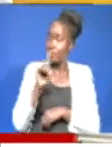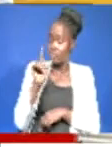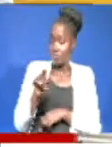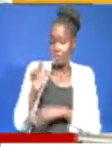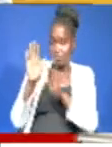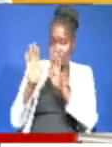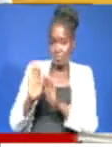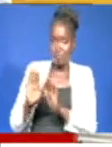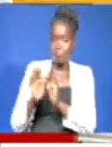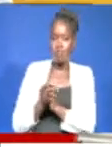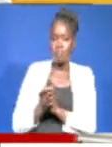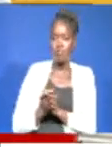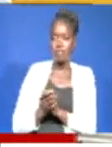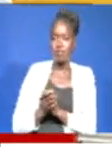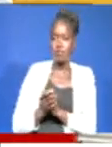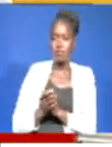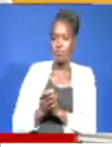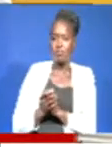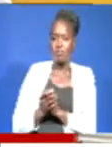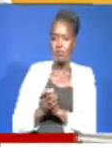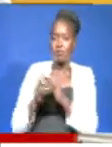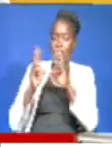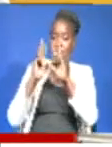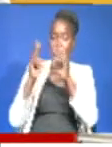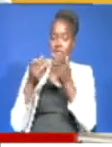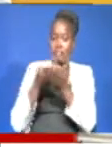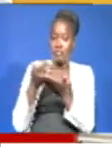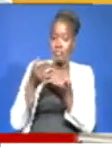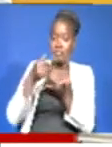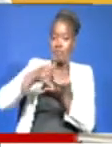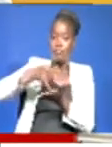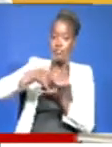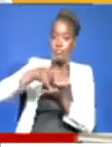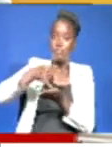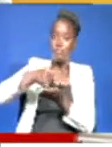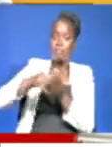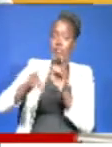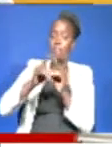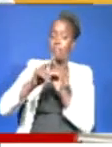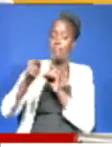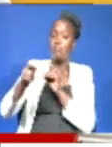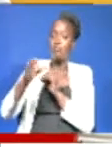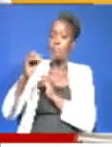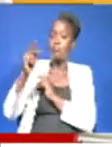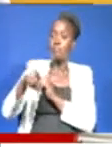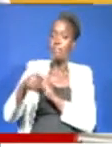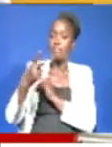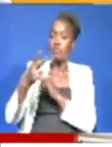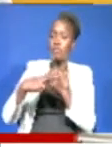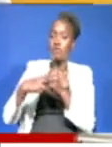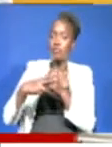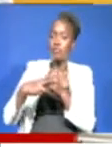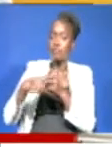Naam. Tukiangalia mada kuu ambayo imetiliwa mkazo sana kwa mkutano huu ambao wataenda kujadiliana huko